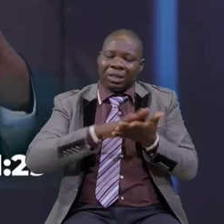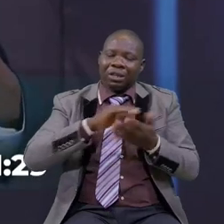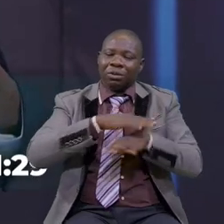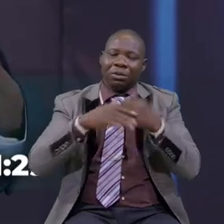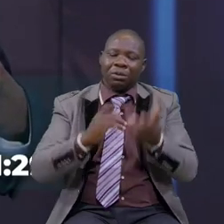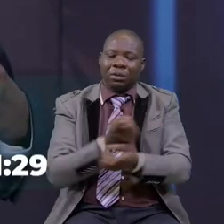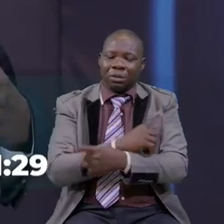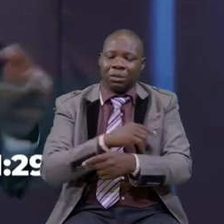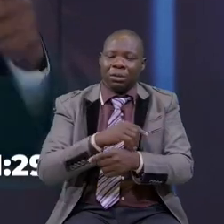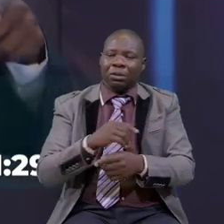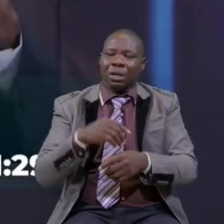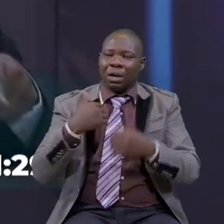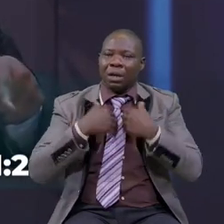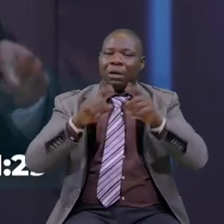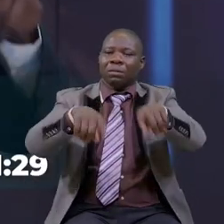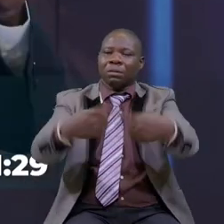nous,